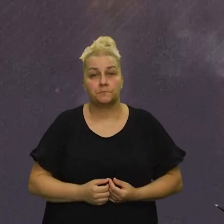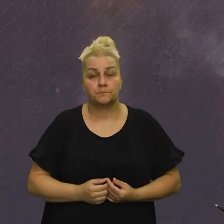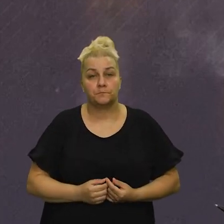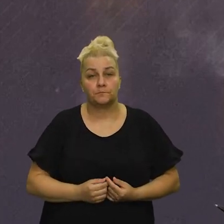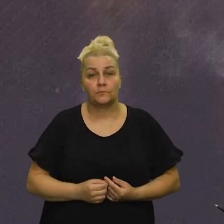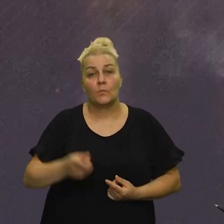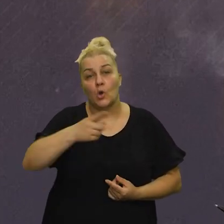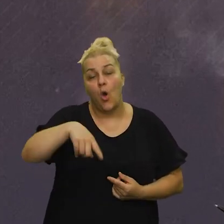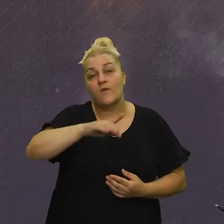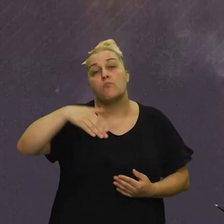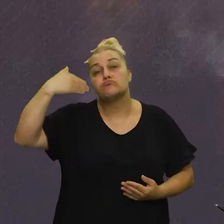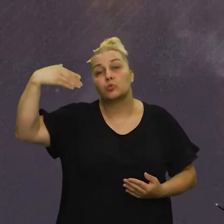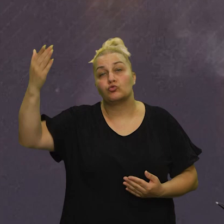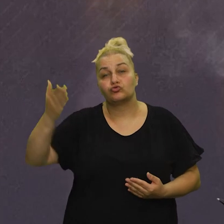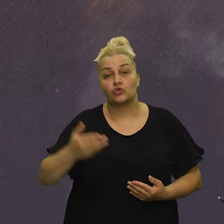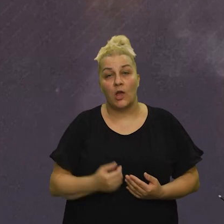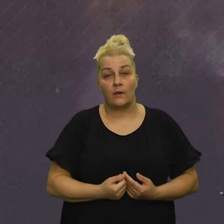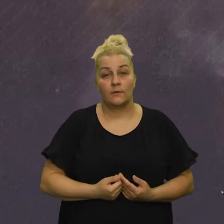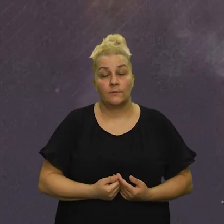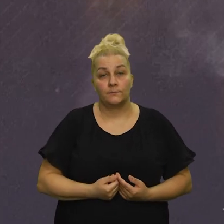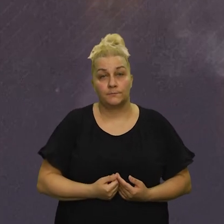obučavalo se te buduće